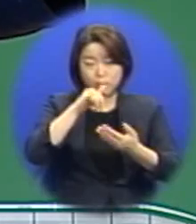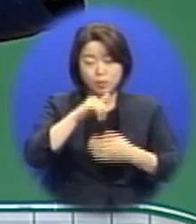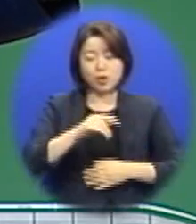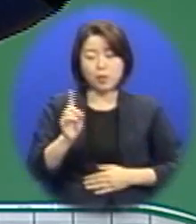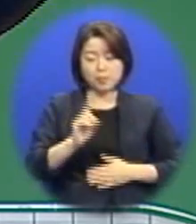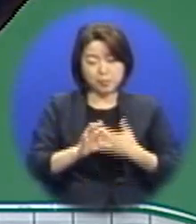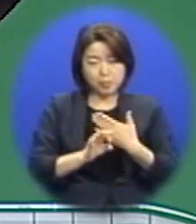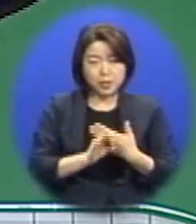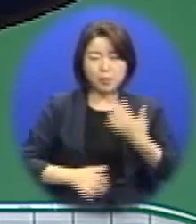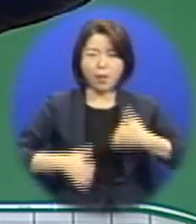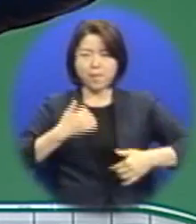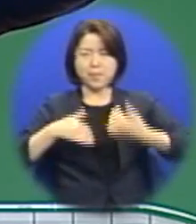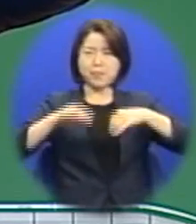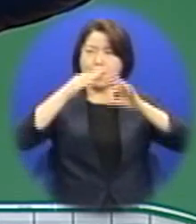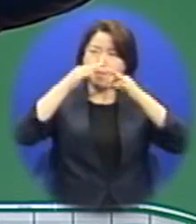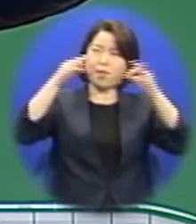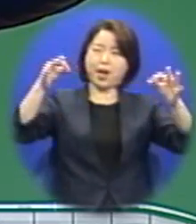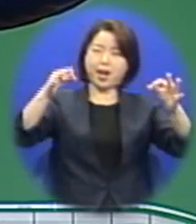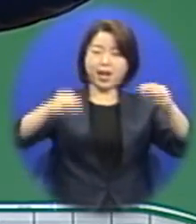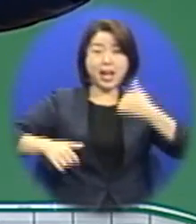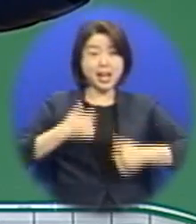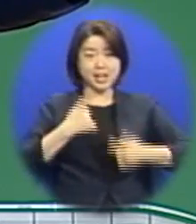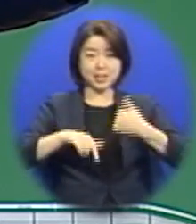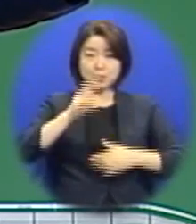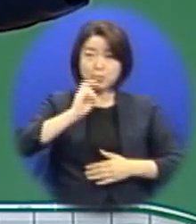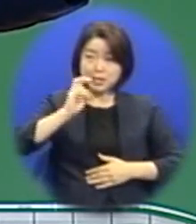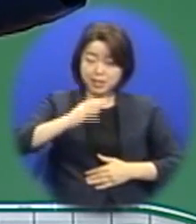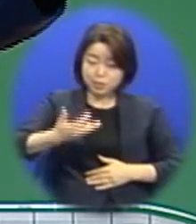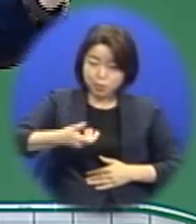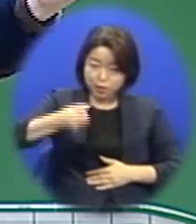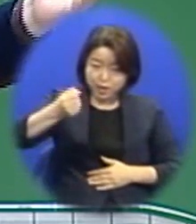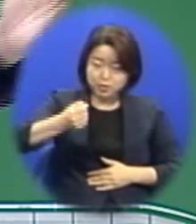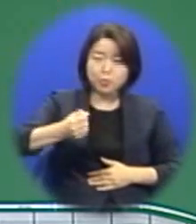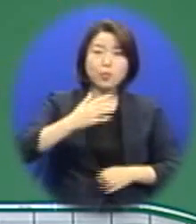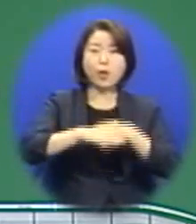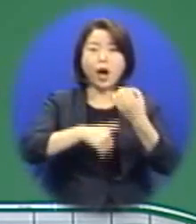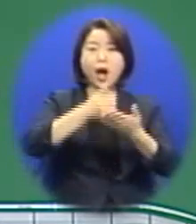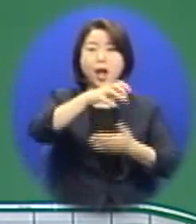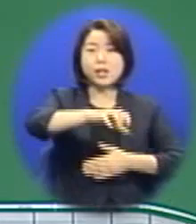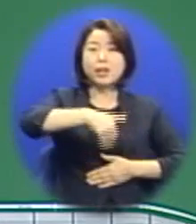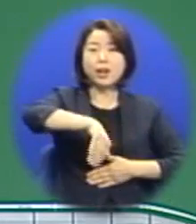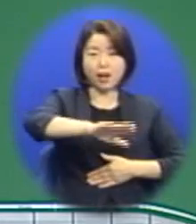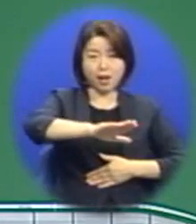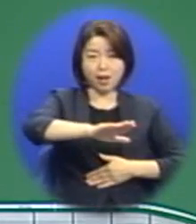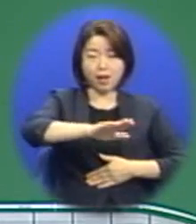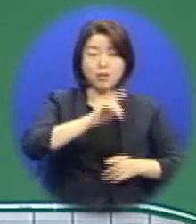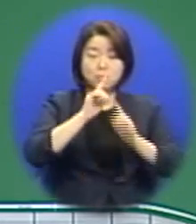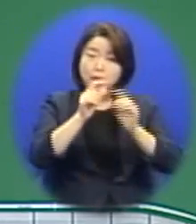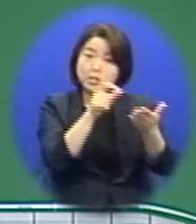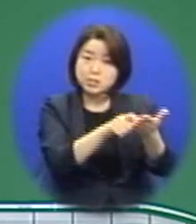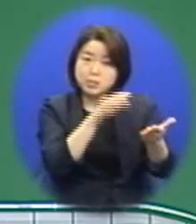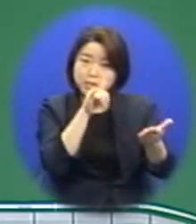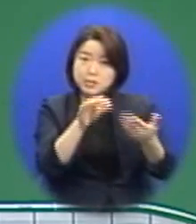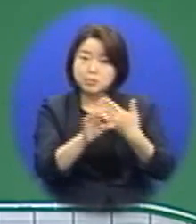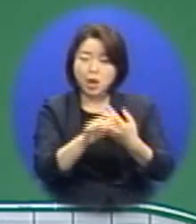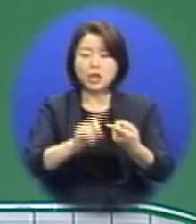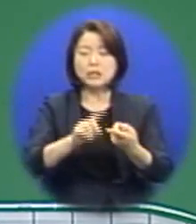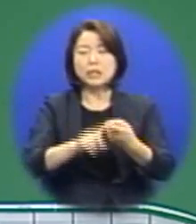지르며 기쁨의 찬송으로 하나님께 나아가라 그러셨으면 그렇게 해야 하는 거죠.